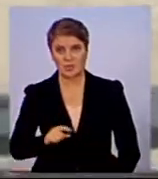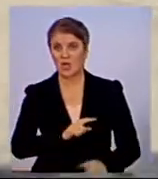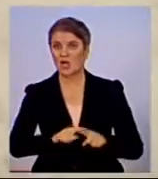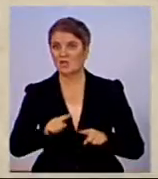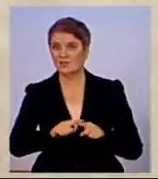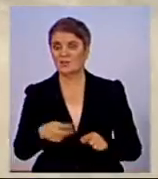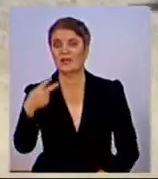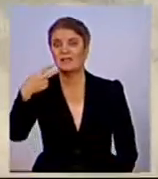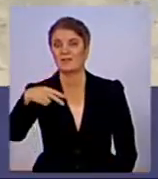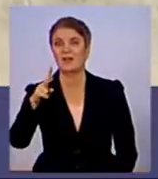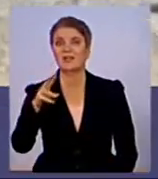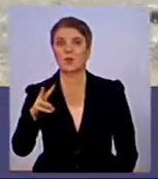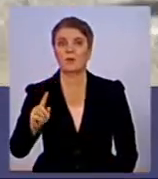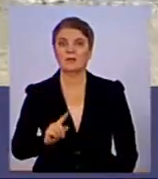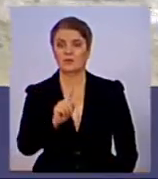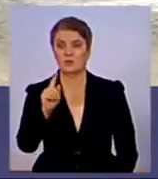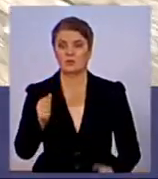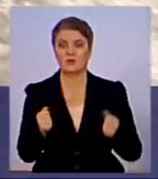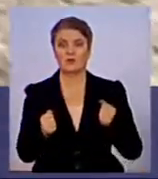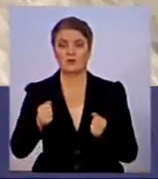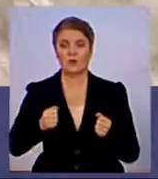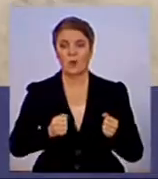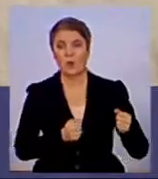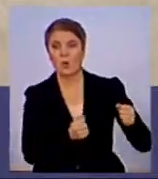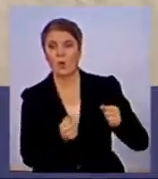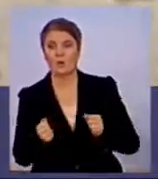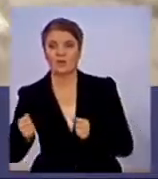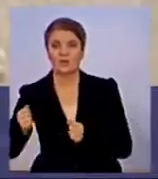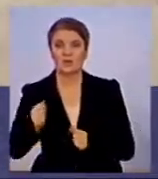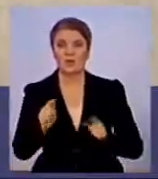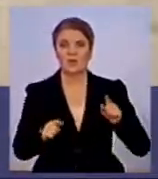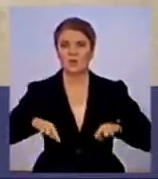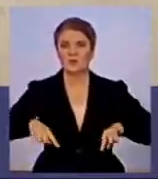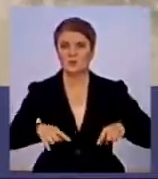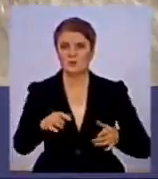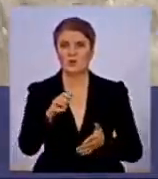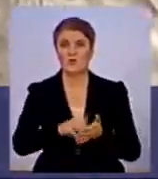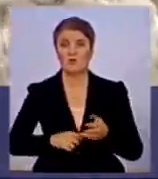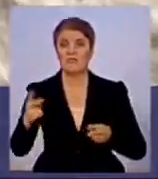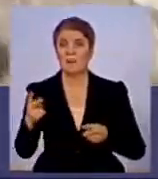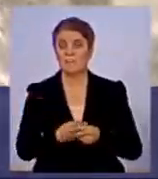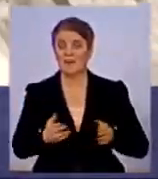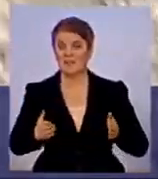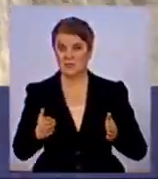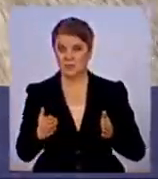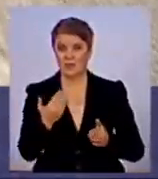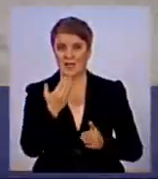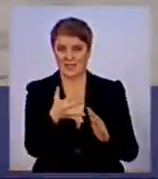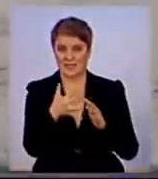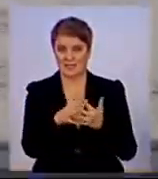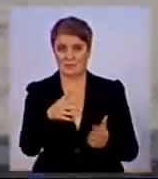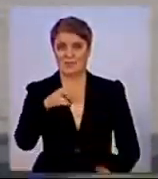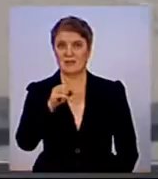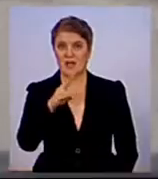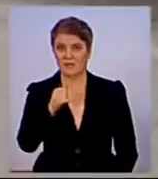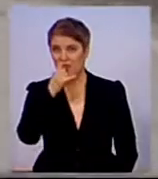Швидкість не більше, як 20 кілометрів на годину. Водії об'їжджають кожну вибоїну. Через бездоріжжя, кажуть селяни, їхньою Гнатівкою проїхати не